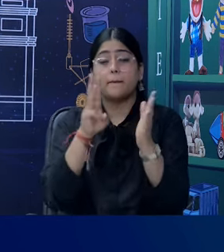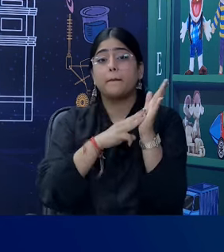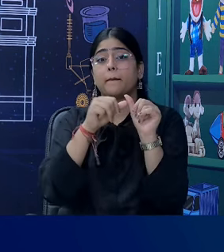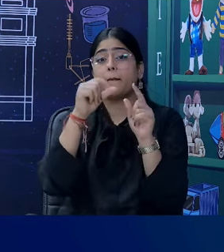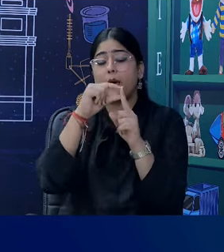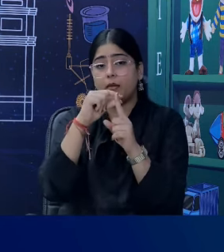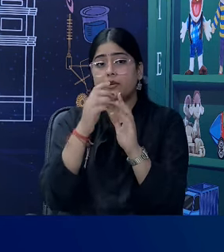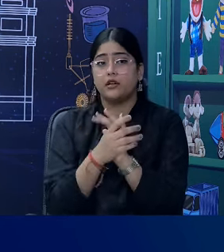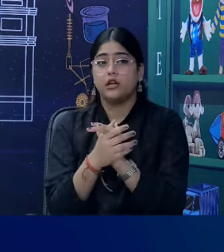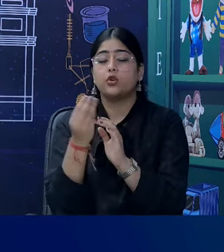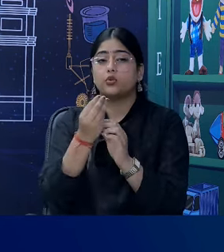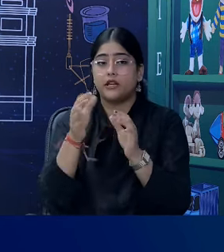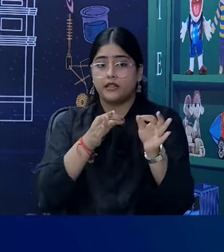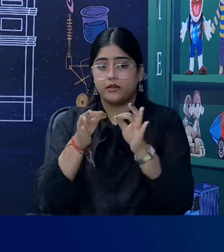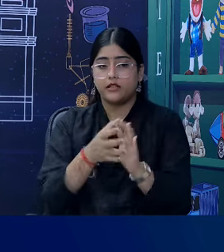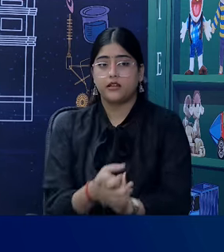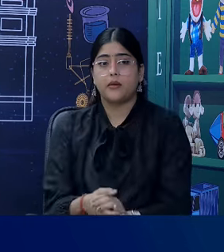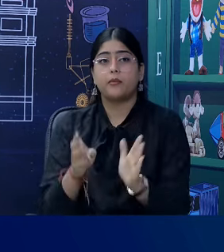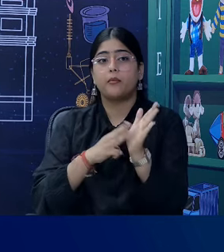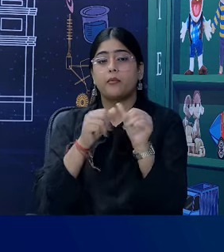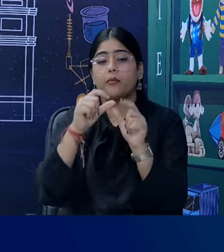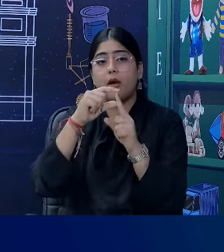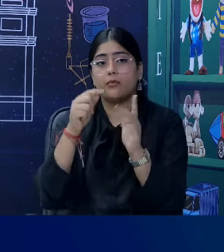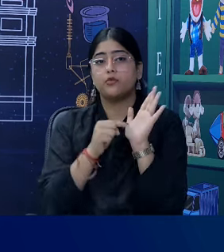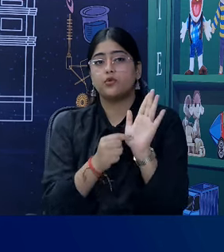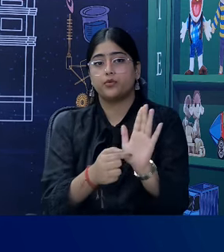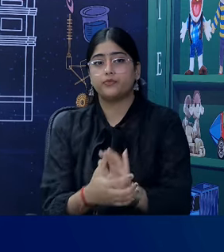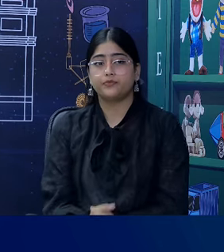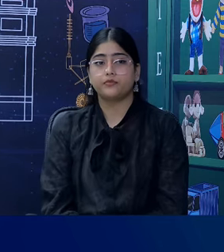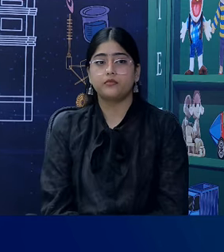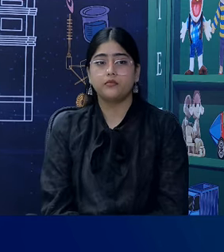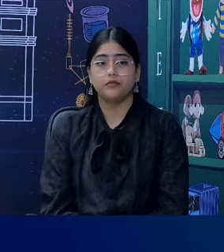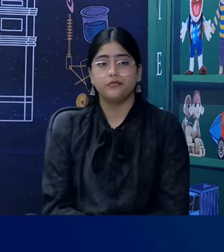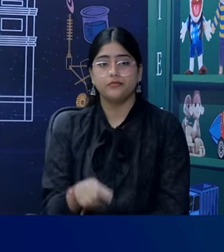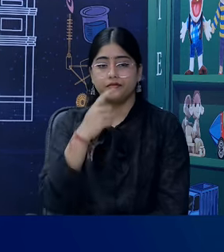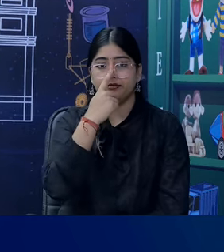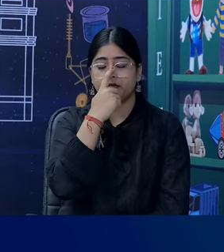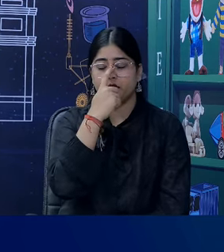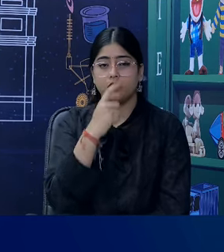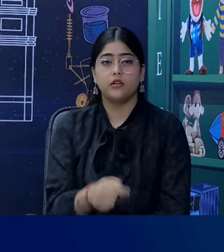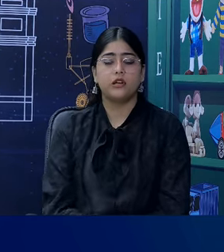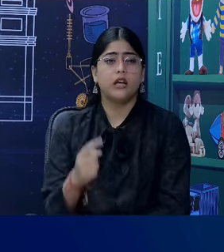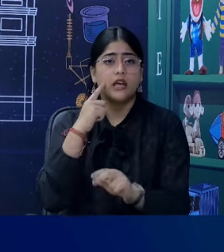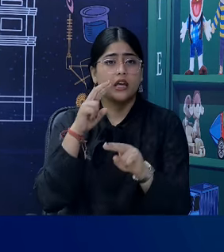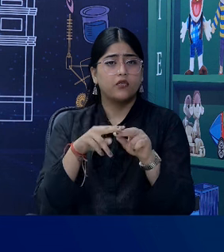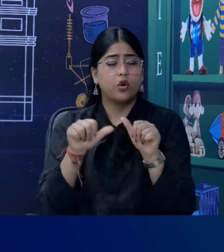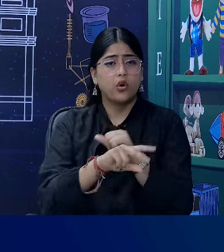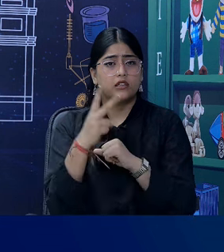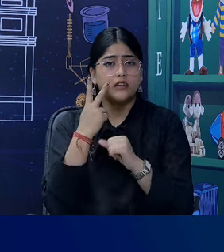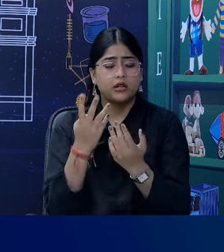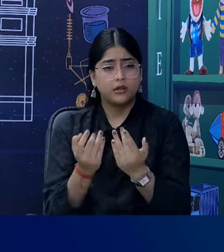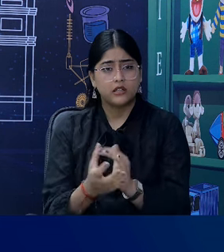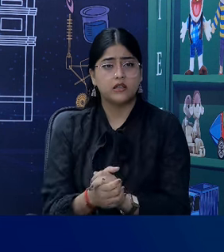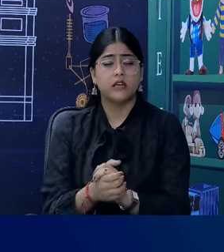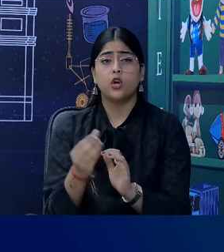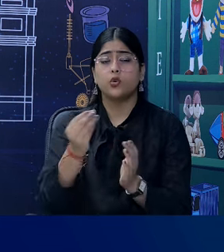कु कुछ क्षेत्रों को बताया गया है देखिए मैं आपको मैप दिखा रही हूं स्क्रीन पे आपका मैप हैय देखिए अगर मैप आप देखें तो मैप में कुछ